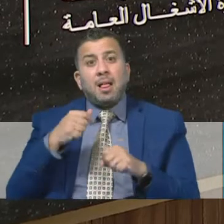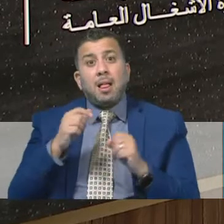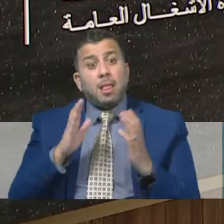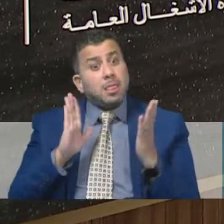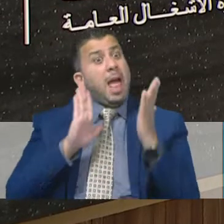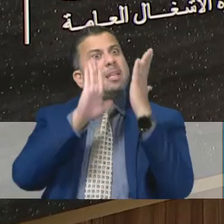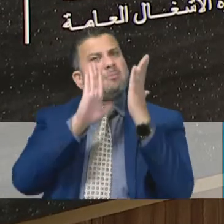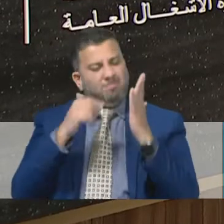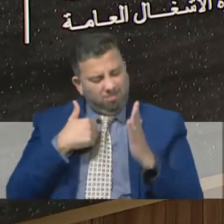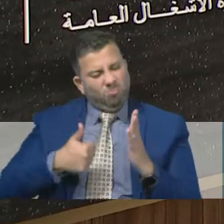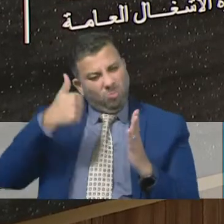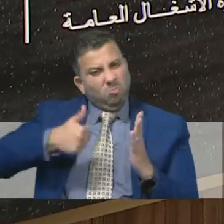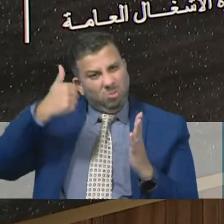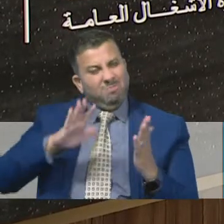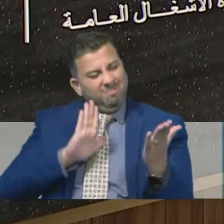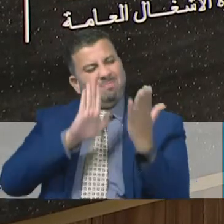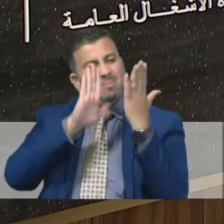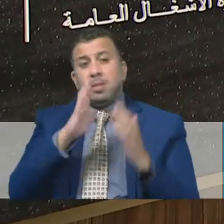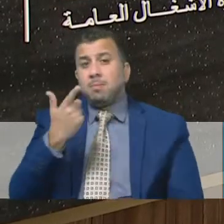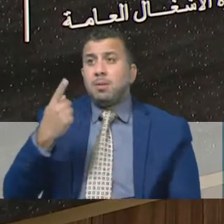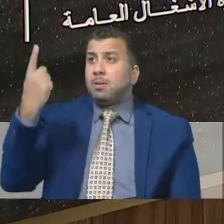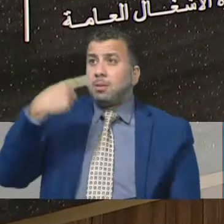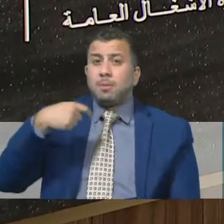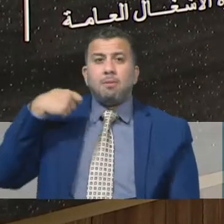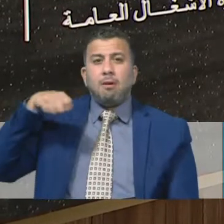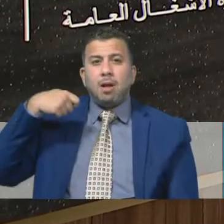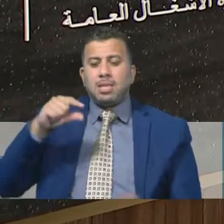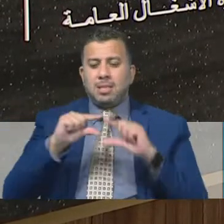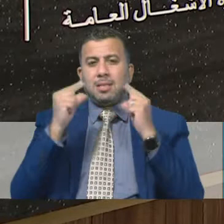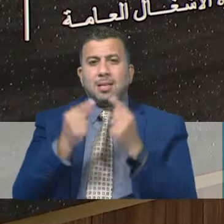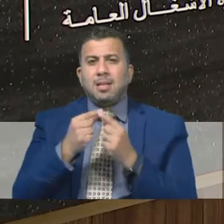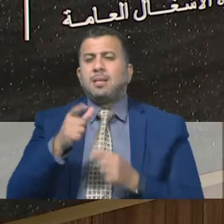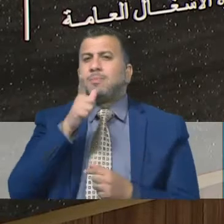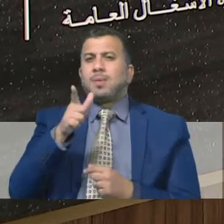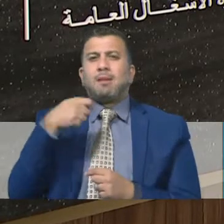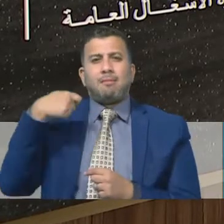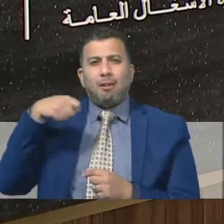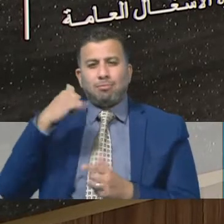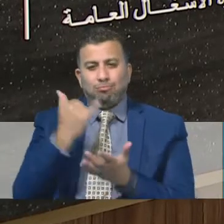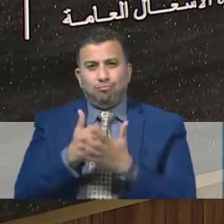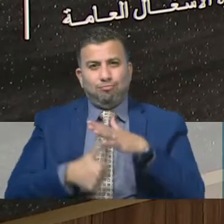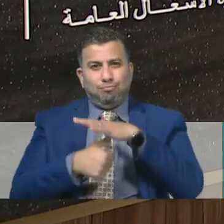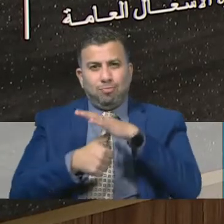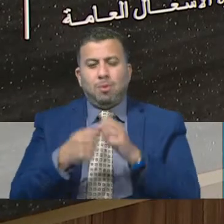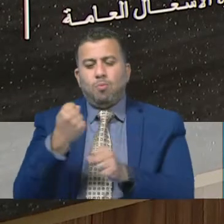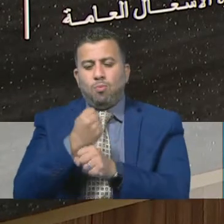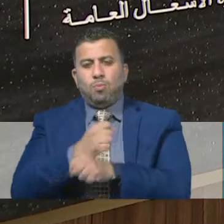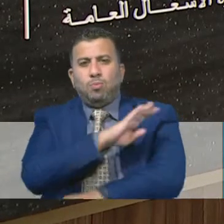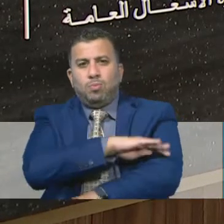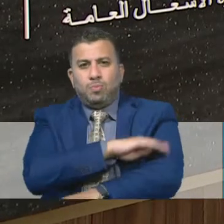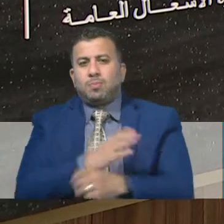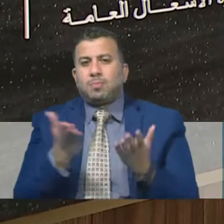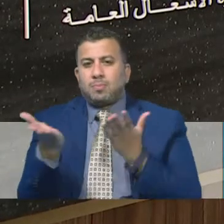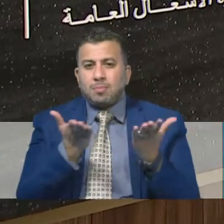في الدائرة، لكن بفضل توجيهات سعادة رئيس الدائرة المهندس علي بن شاهين وجهود جميع موظفين الإدارة